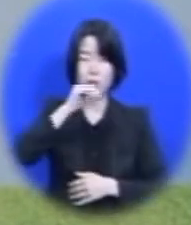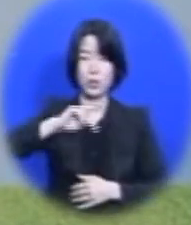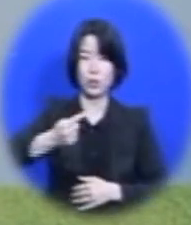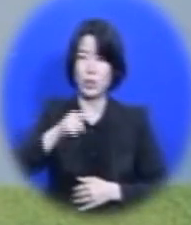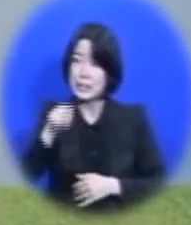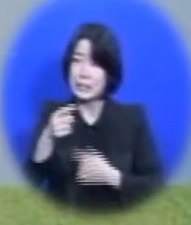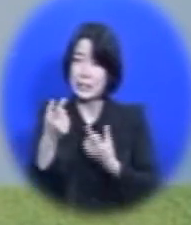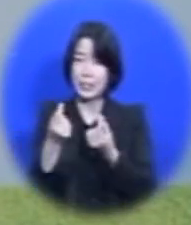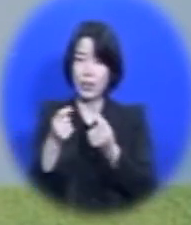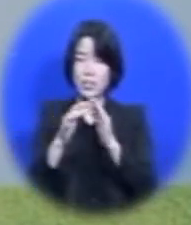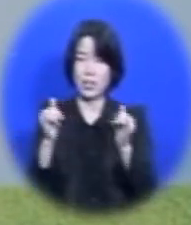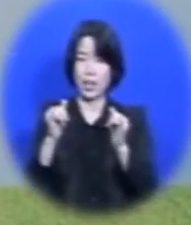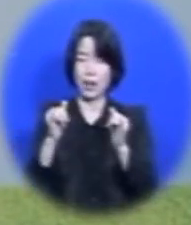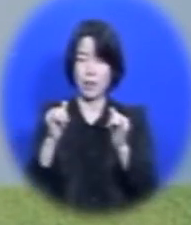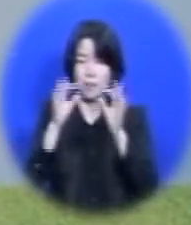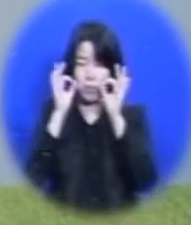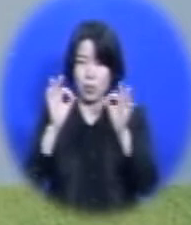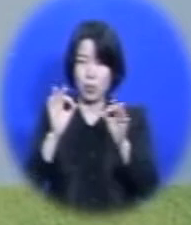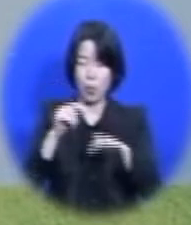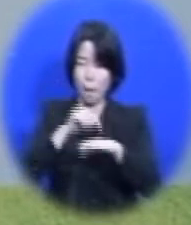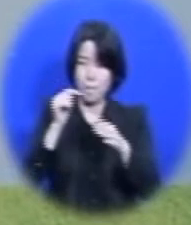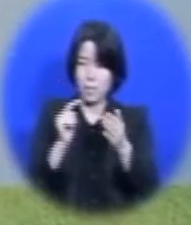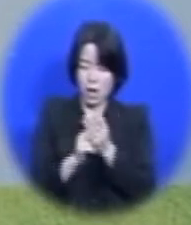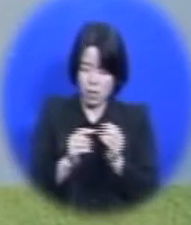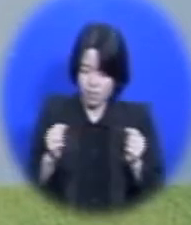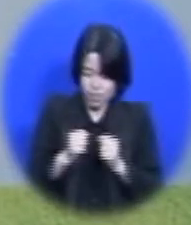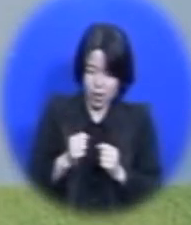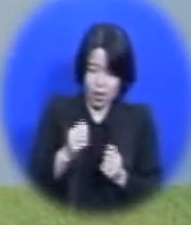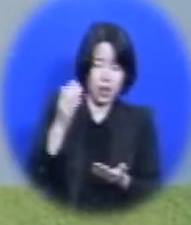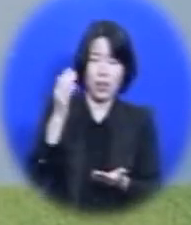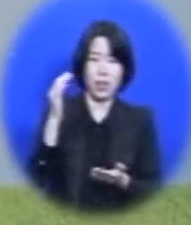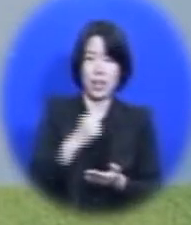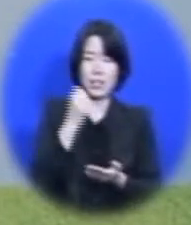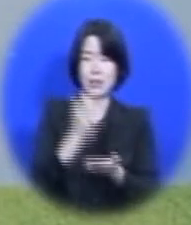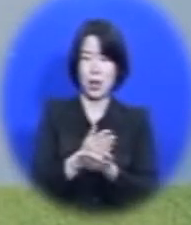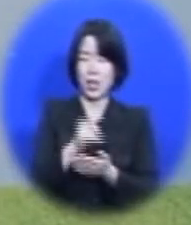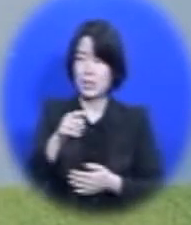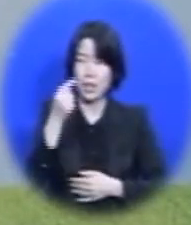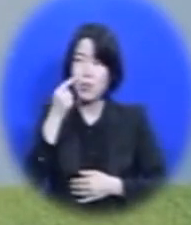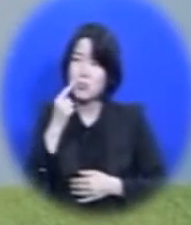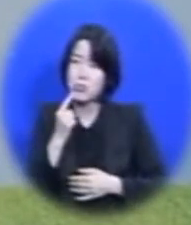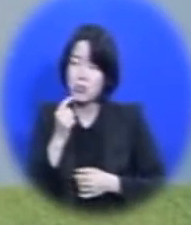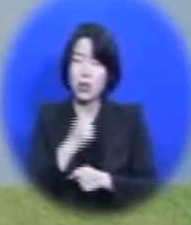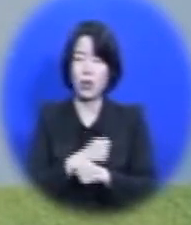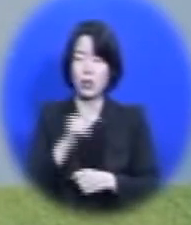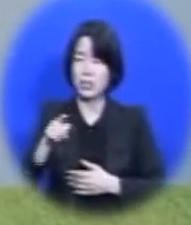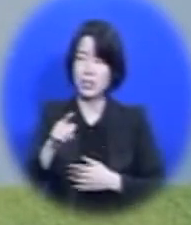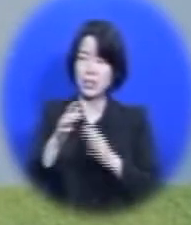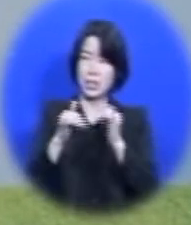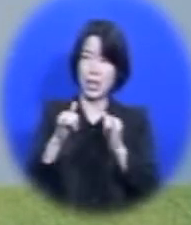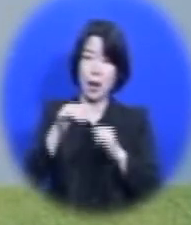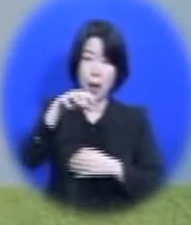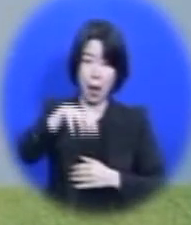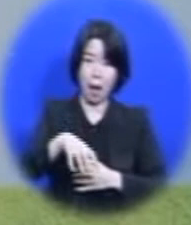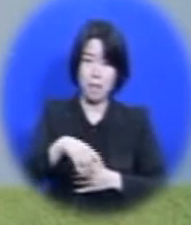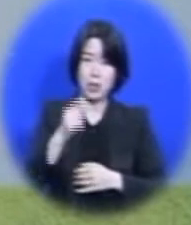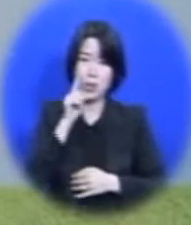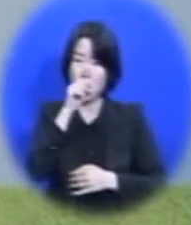보고 마음에 조금도 위축감을 갖지 마라. 그런 사람 부러워하고 그 사람들 앞에서 열등감 가질